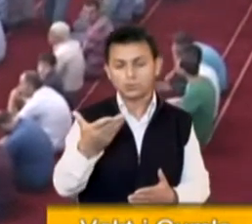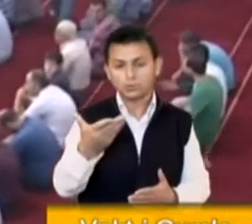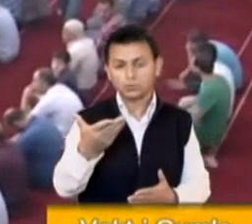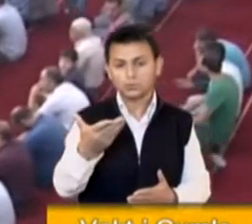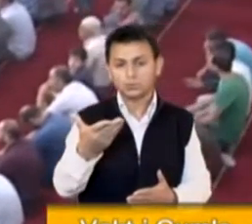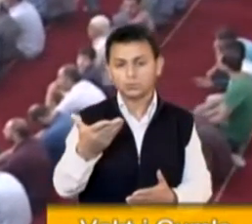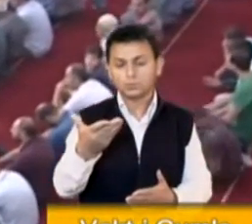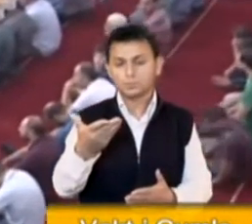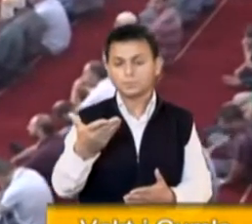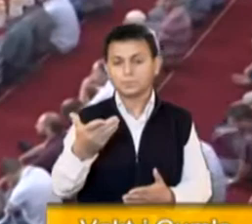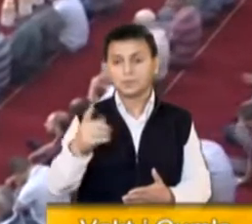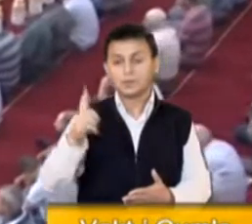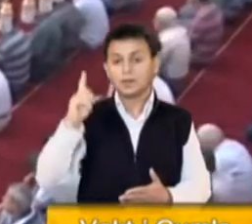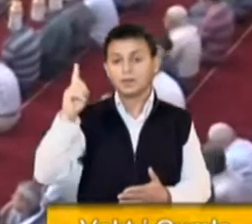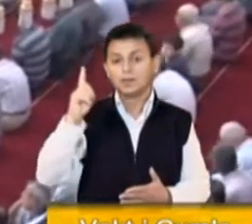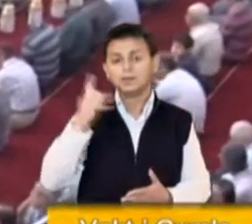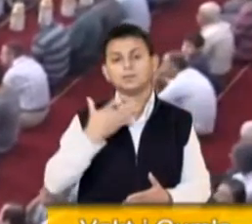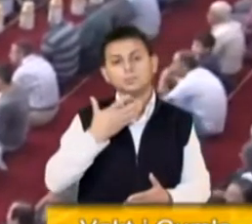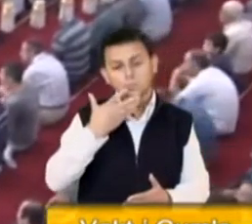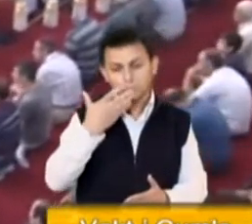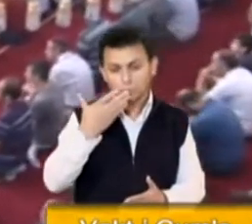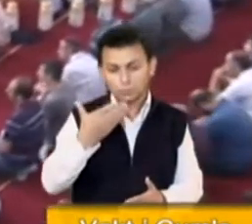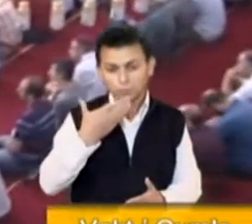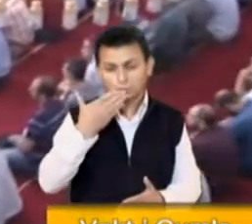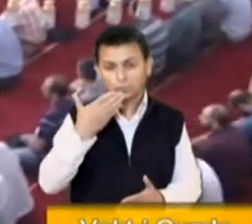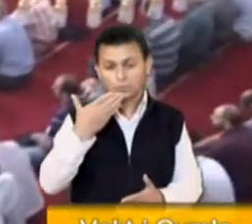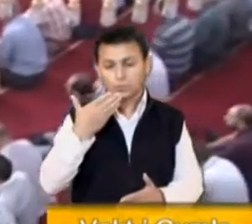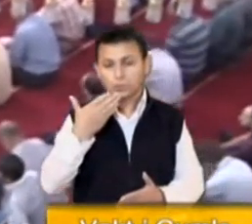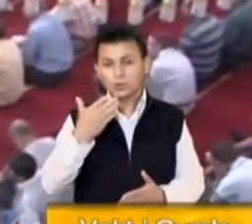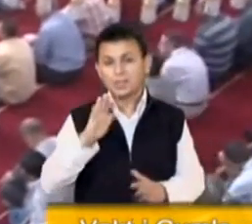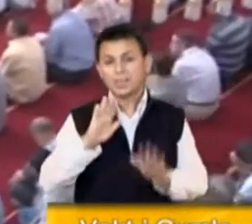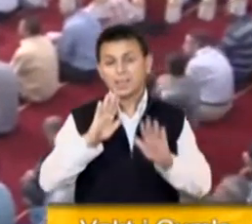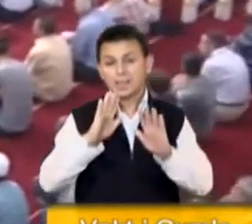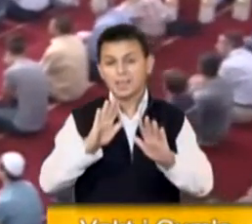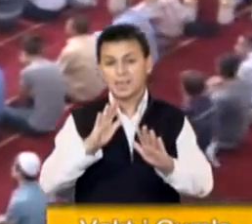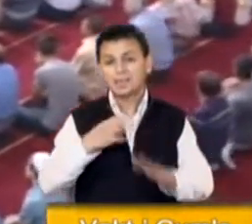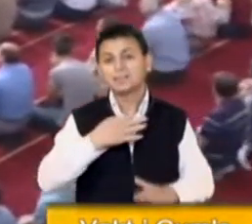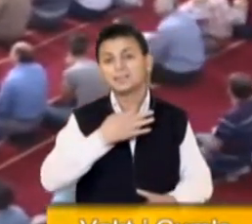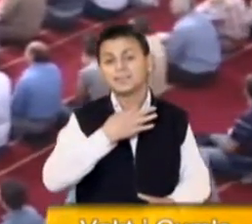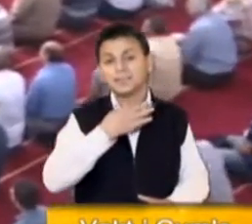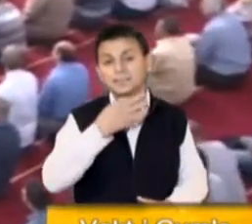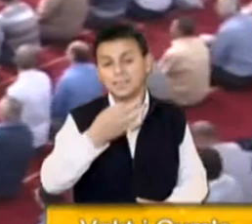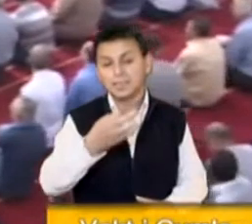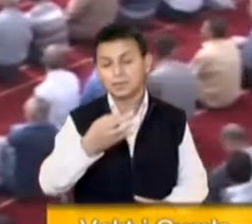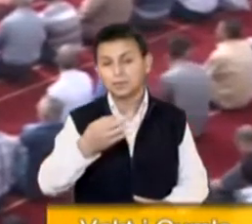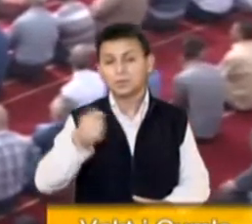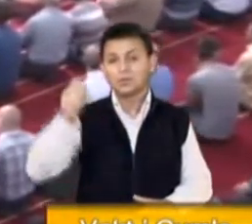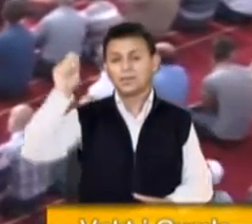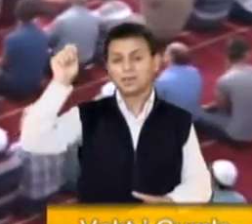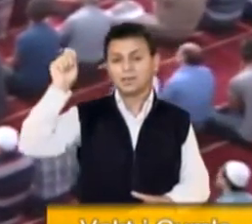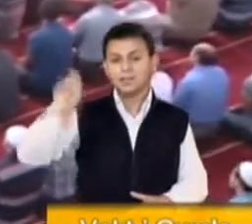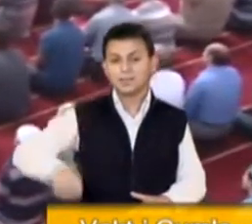le in şekertum le ezidennekum. Eğer şükrederseniz size